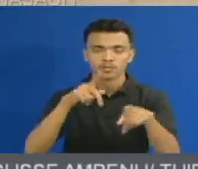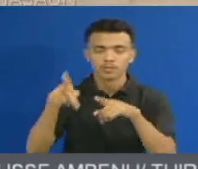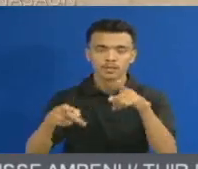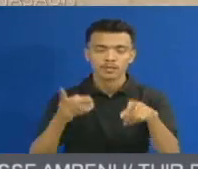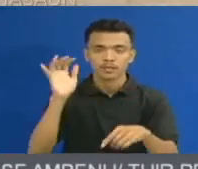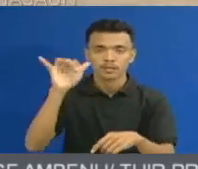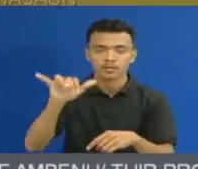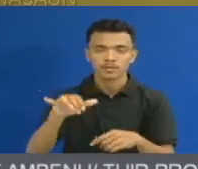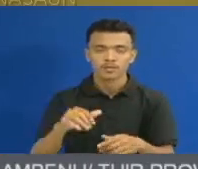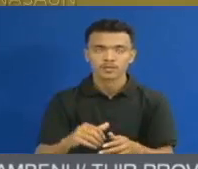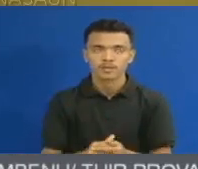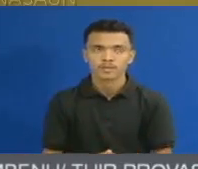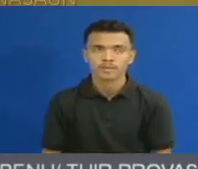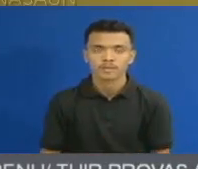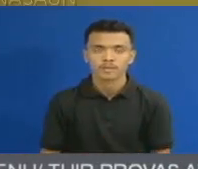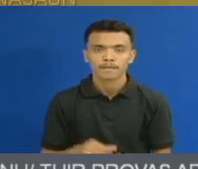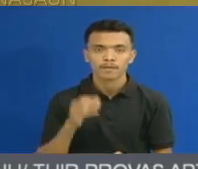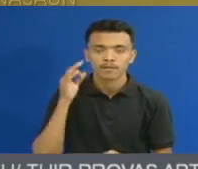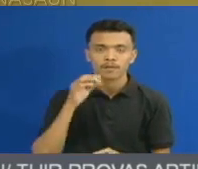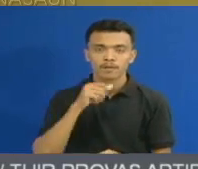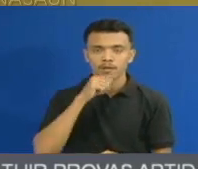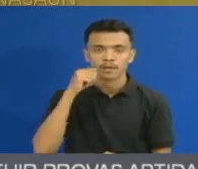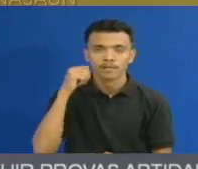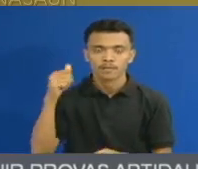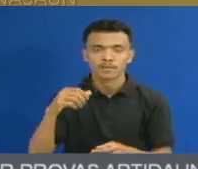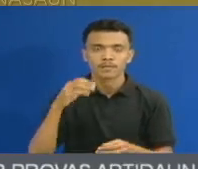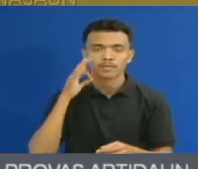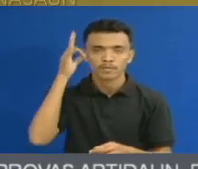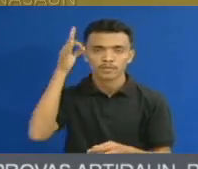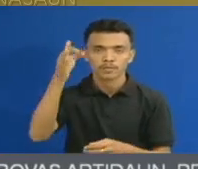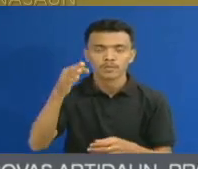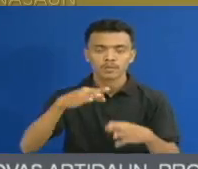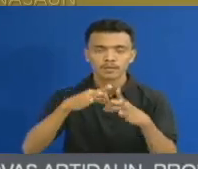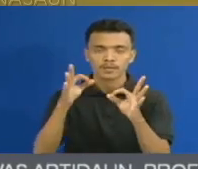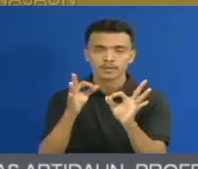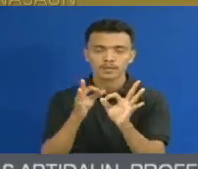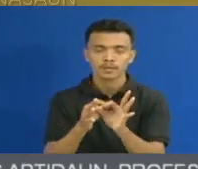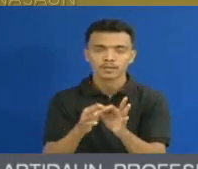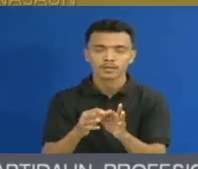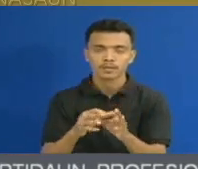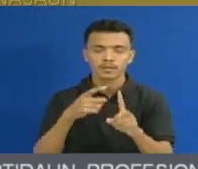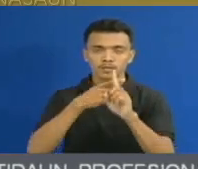sera. Abang hoberua ite sehala koronasan ho parti skola ninian, liu parti skola belaharai dan tamba,